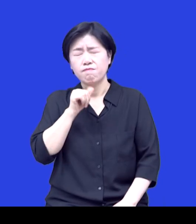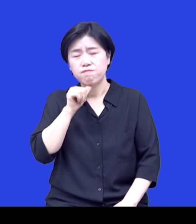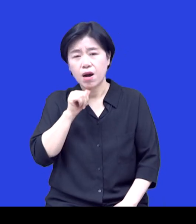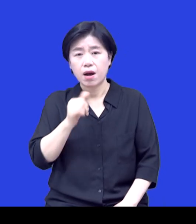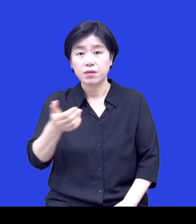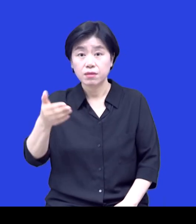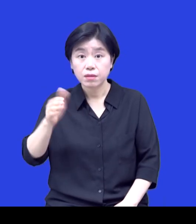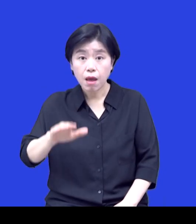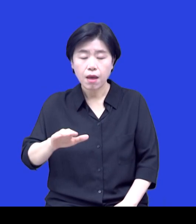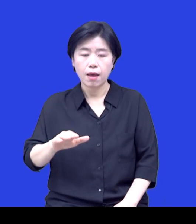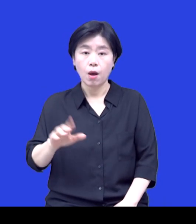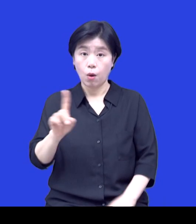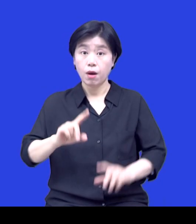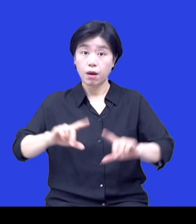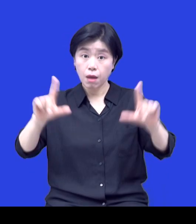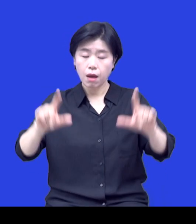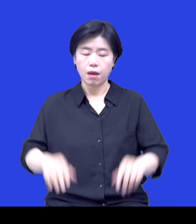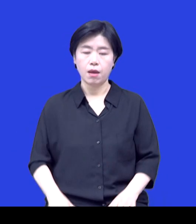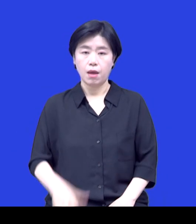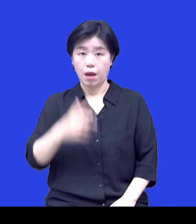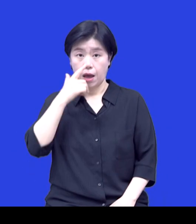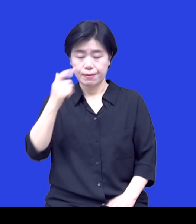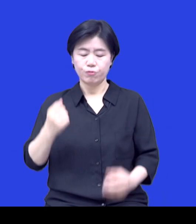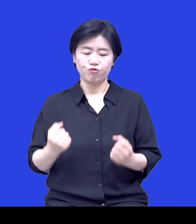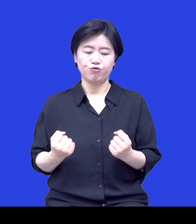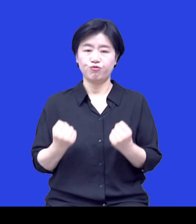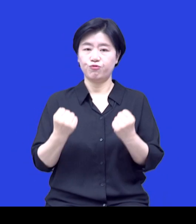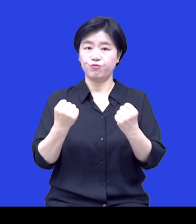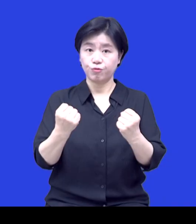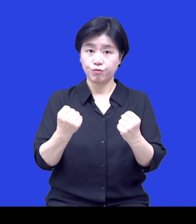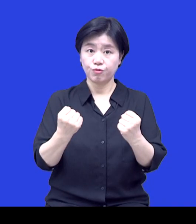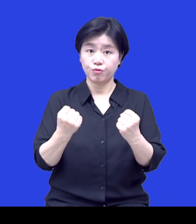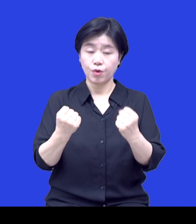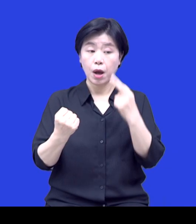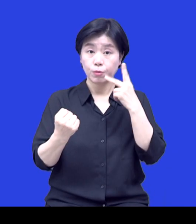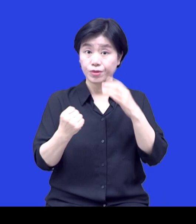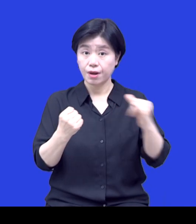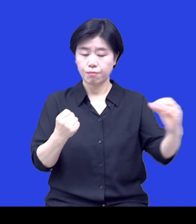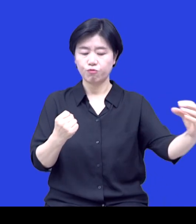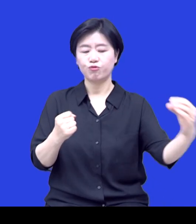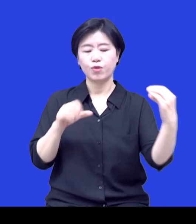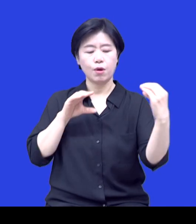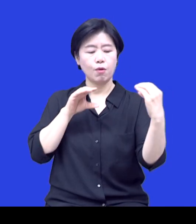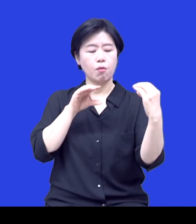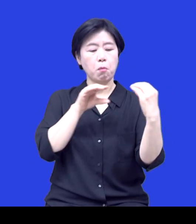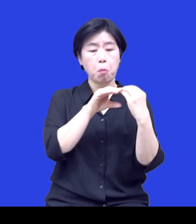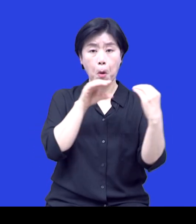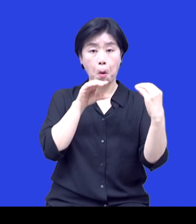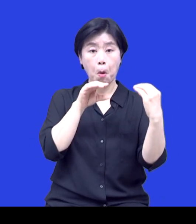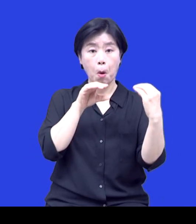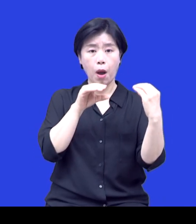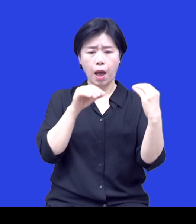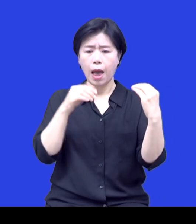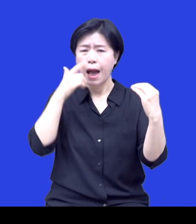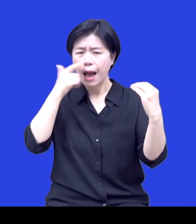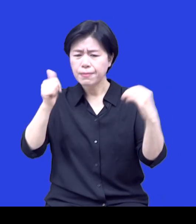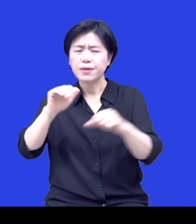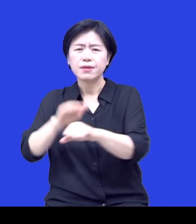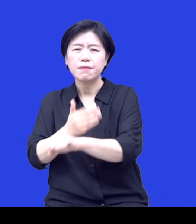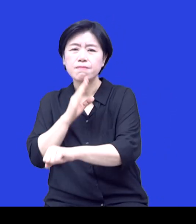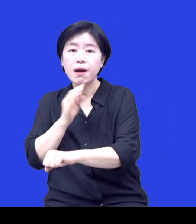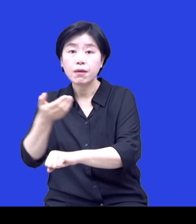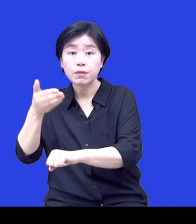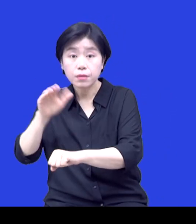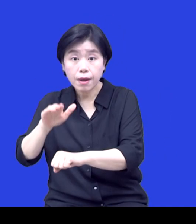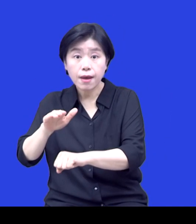아버지 실수긴 했지만 열어보니까 멀쩡해요. 양쪽 차 다. 미국 사람도 no problem. 그리고 오케이 하는데 갑자기 아버지가 미국 사람 차로